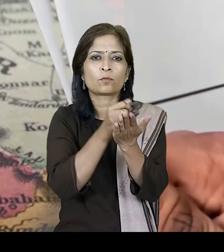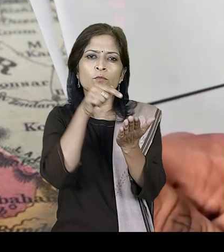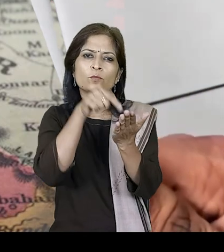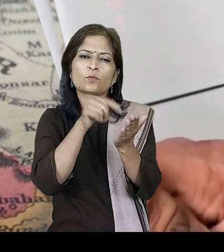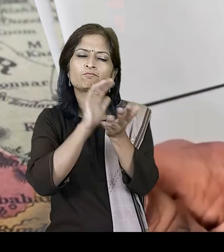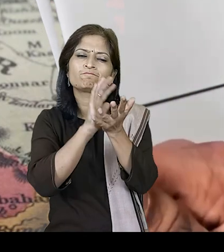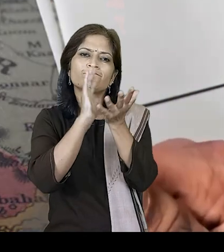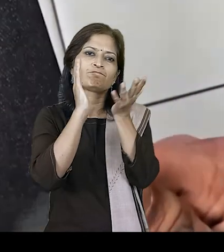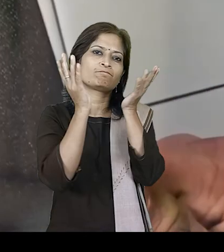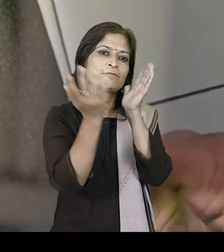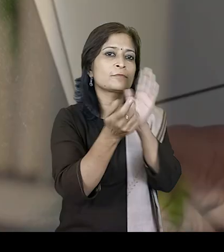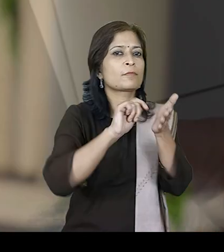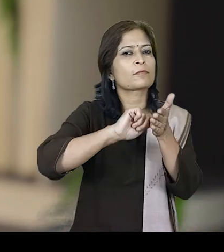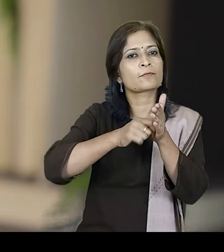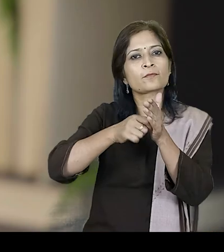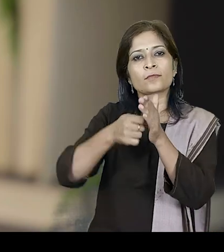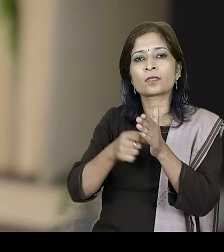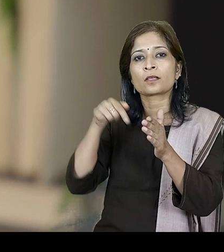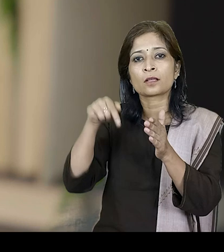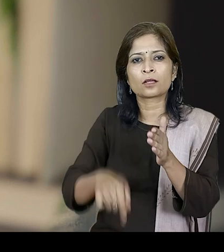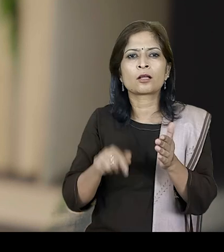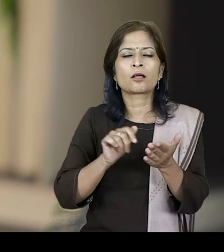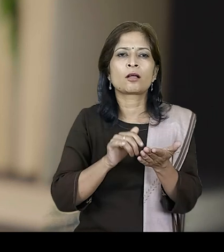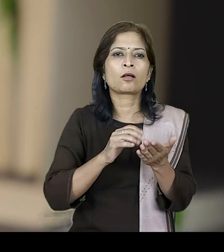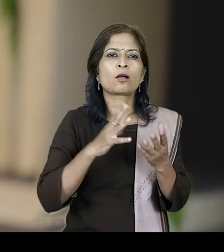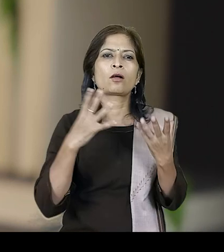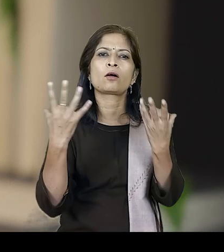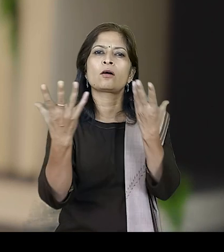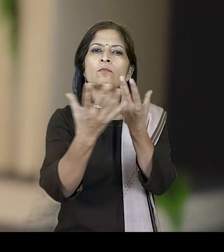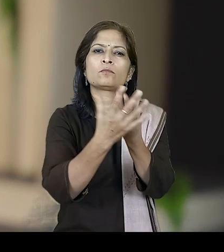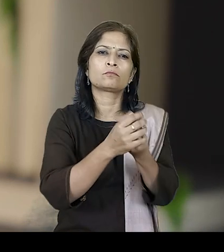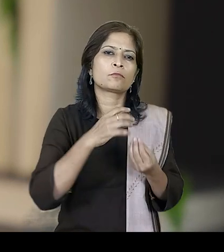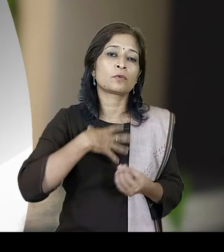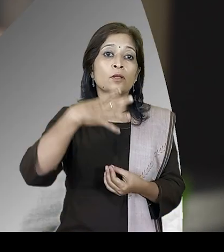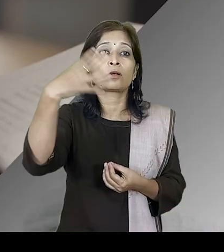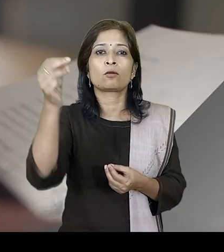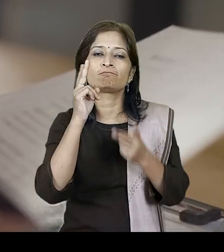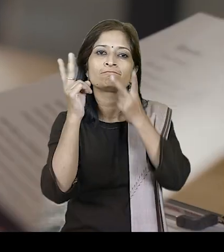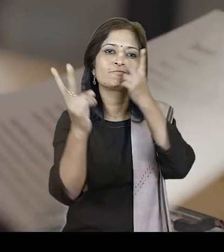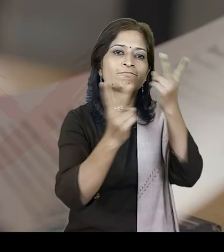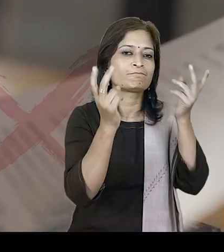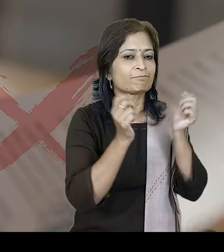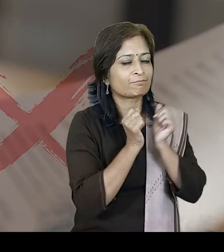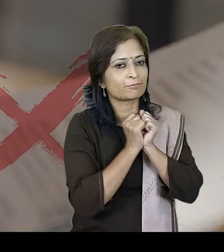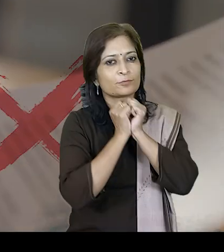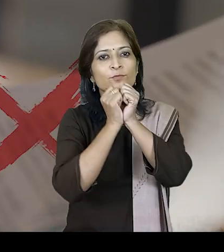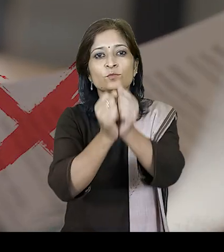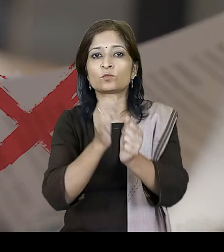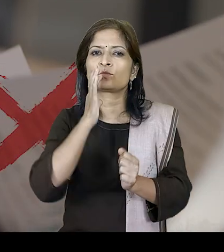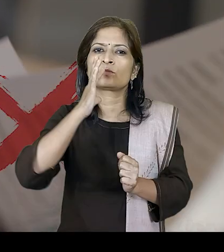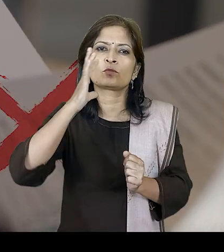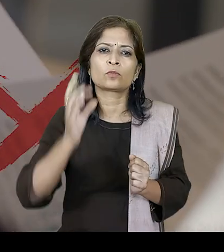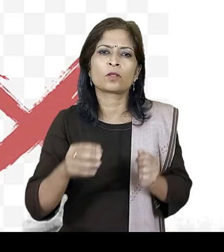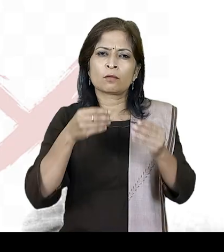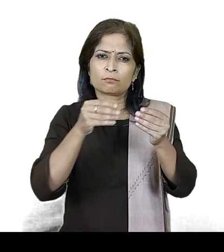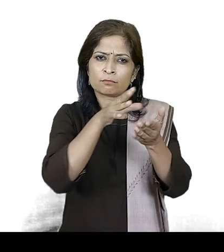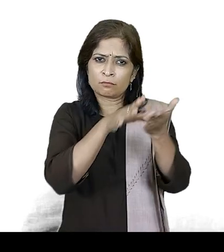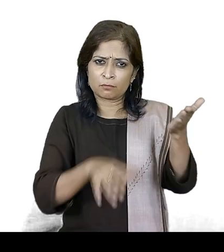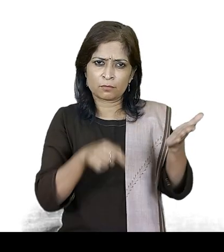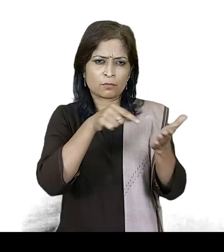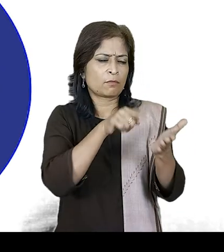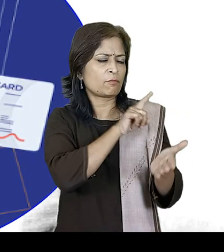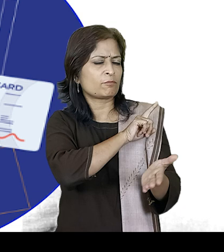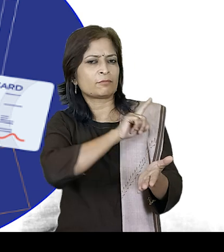चाबी है, विदेश के सफर में ये सच्चा साथी है। ये नहीं महज कोई कागज का है